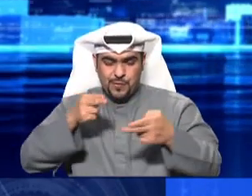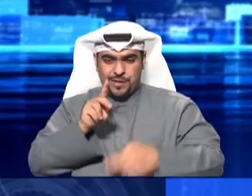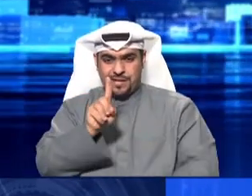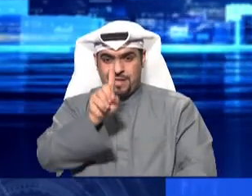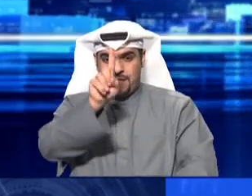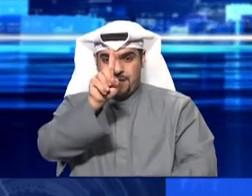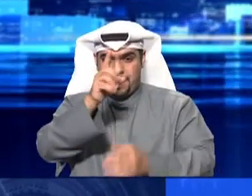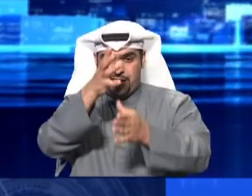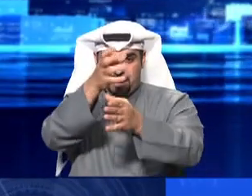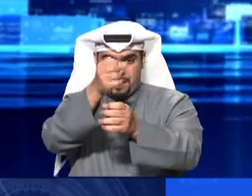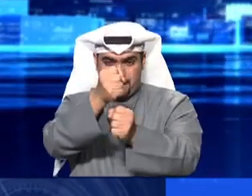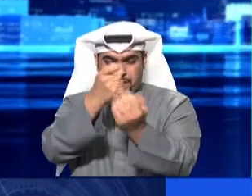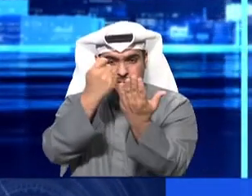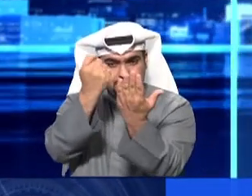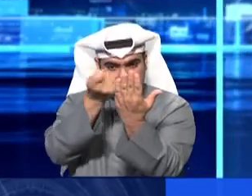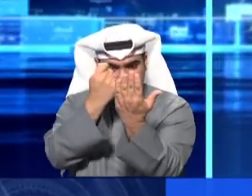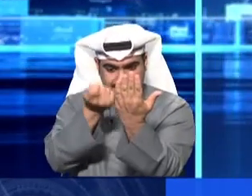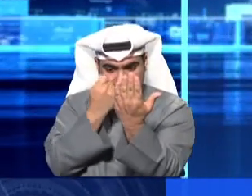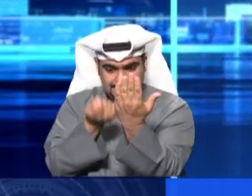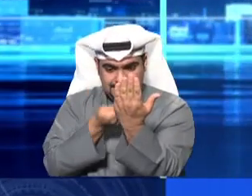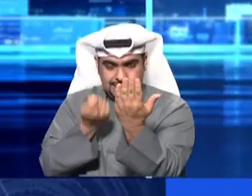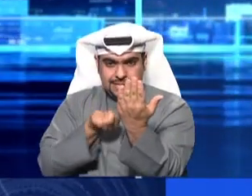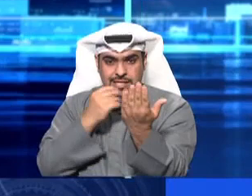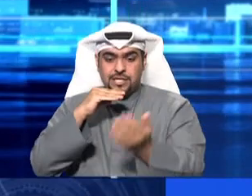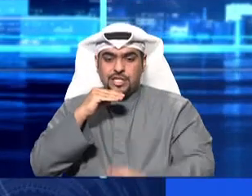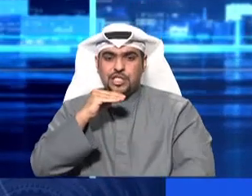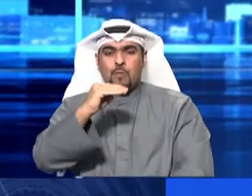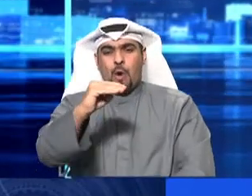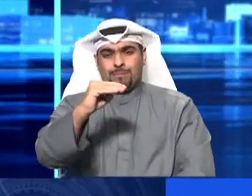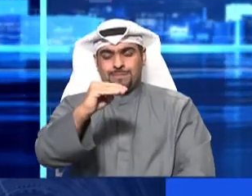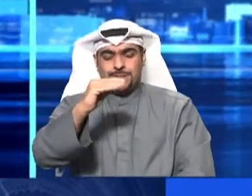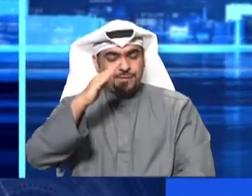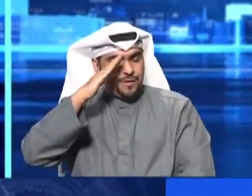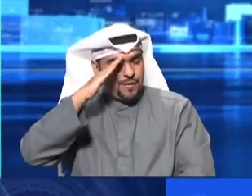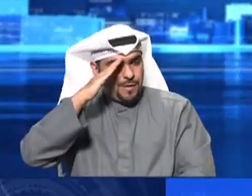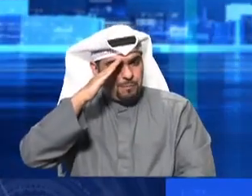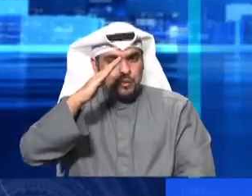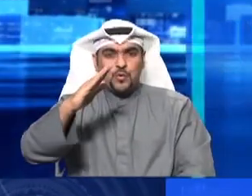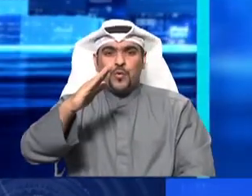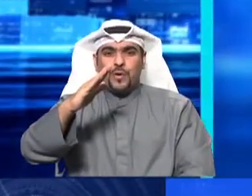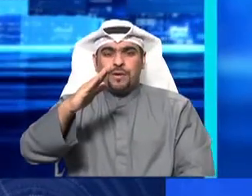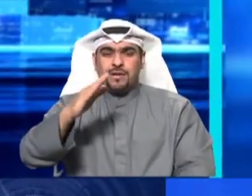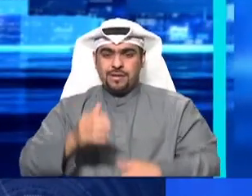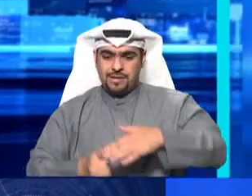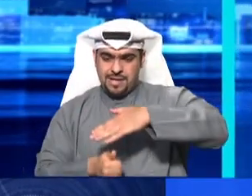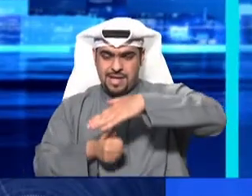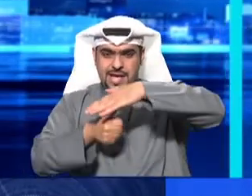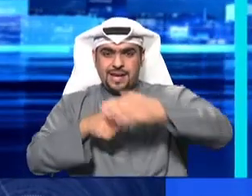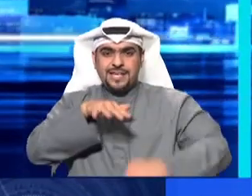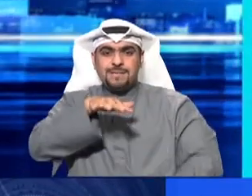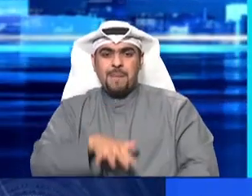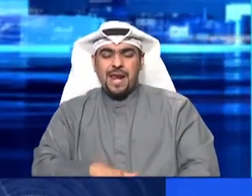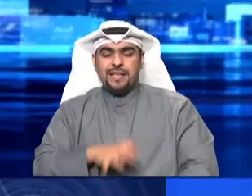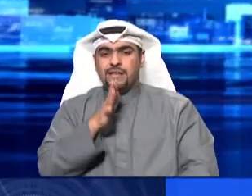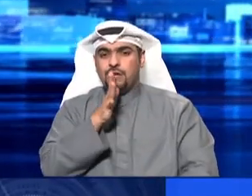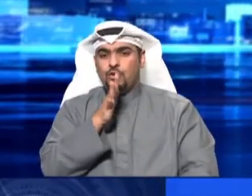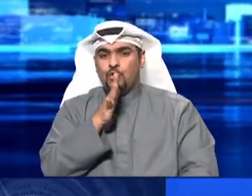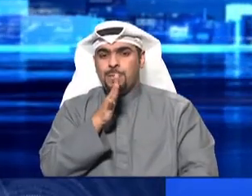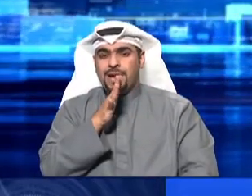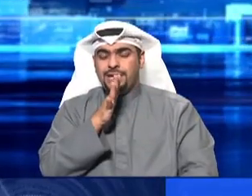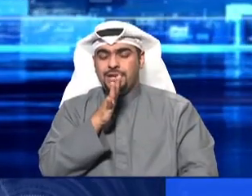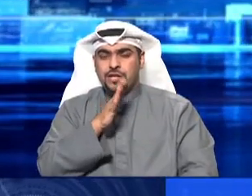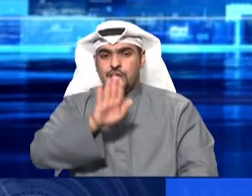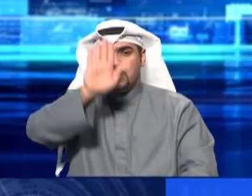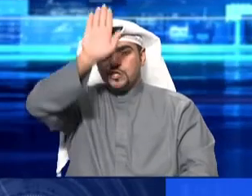الجابر الصباح حفظه الله ورعاه ببرقية جوابية ضمنها خالص شكره على ما عبر عنه أخوه حضرة صاحب